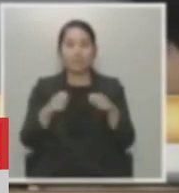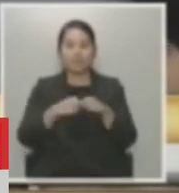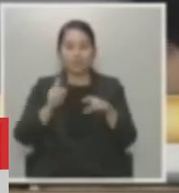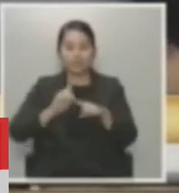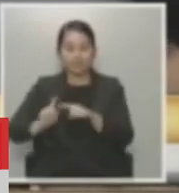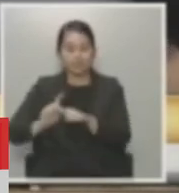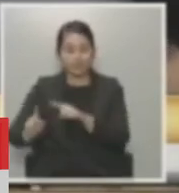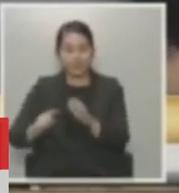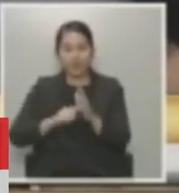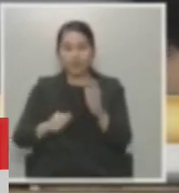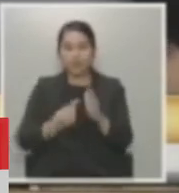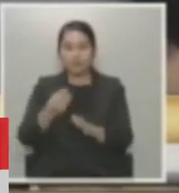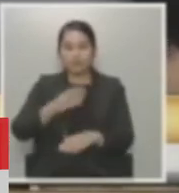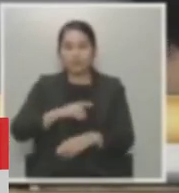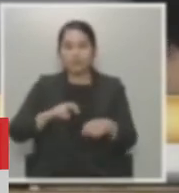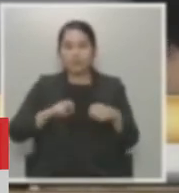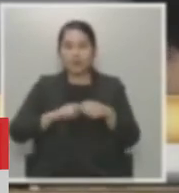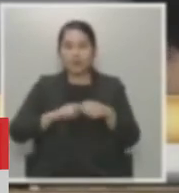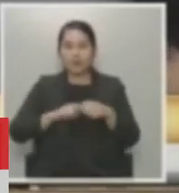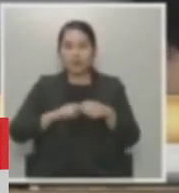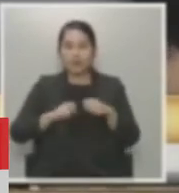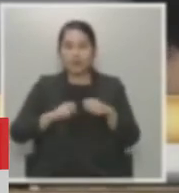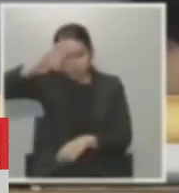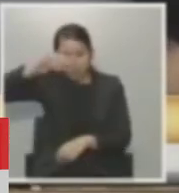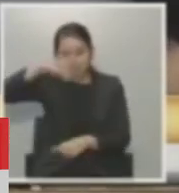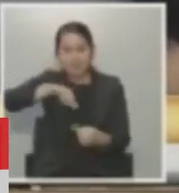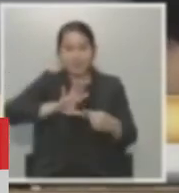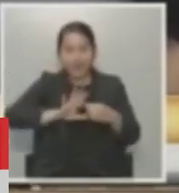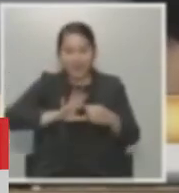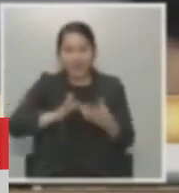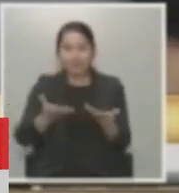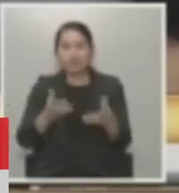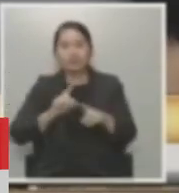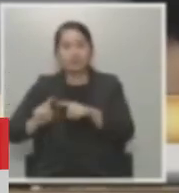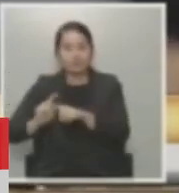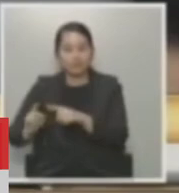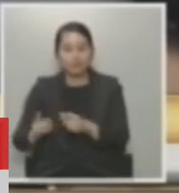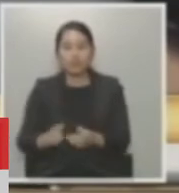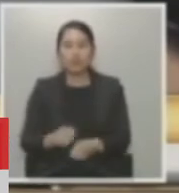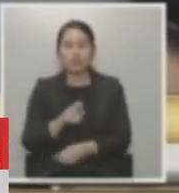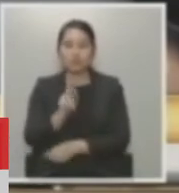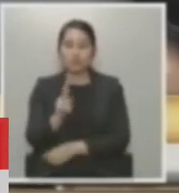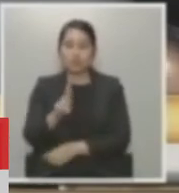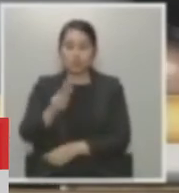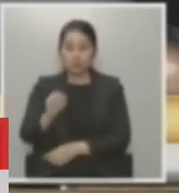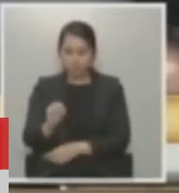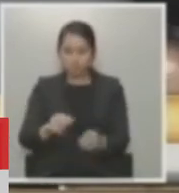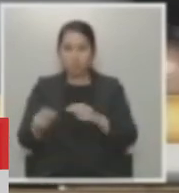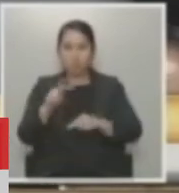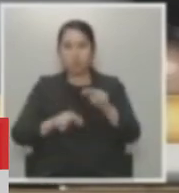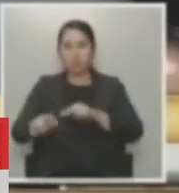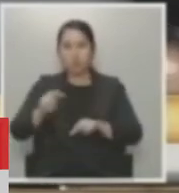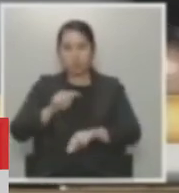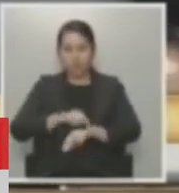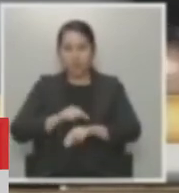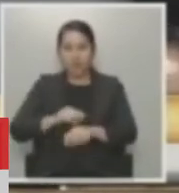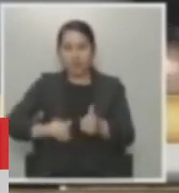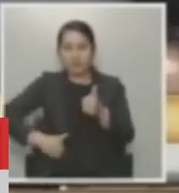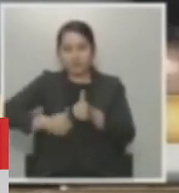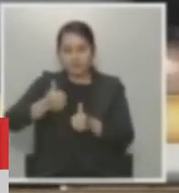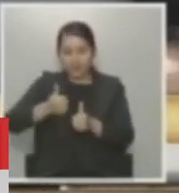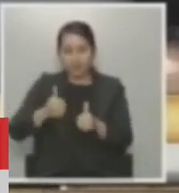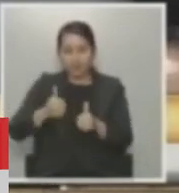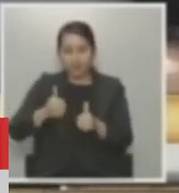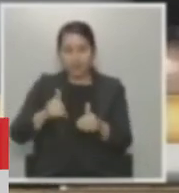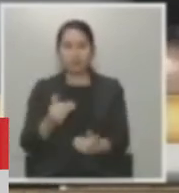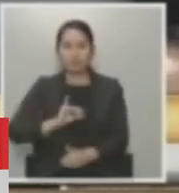ๆนะคะตั้งแต่ซาร์สเมอร์โรคภัยต่างๆที่เข้ามาทางกรมควบคุมโรคสามารถที่จะจัดการได้อย่างทันท่วงทีแต่ครั้งนี้ดิฉัน